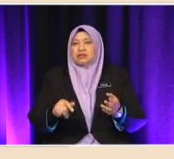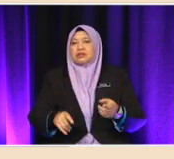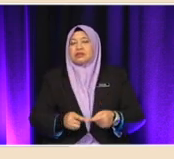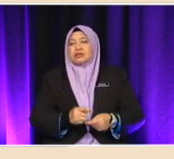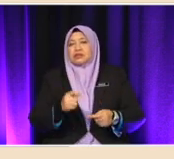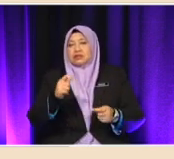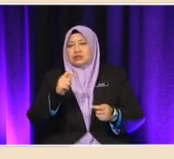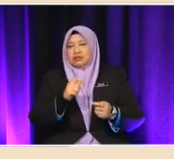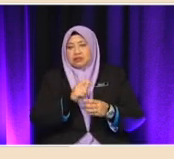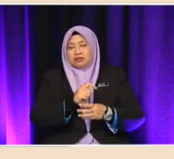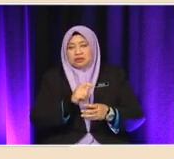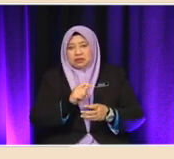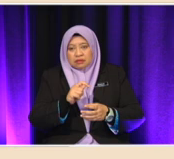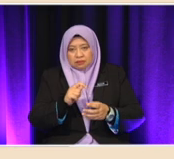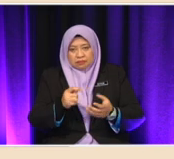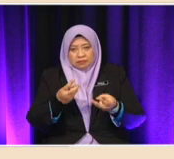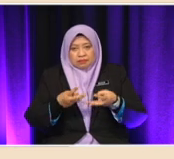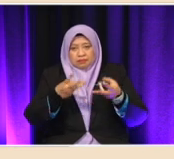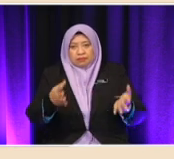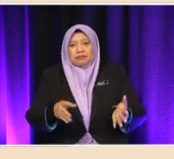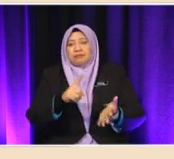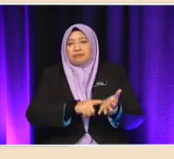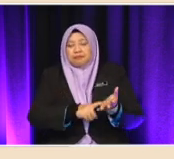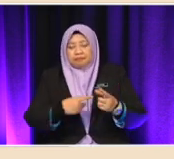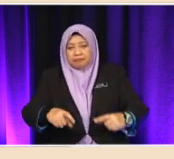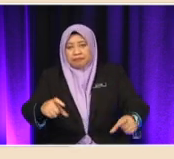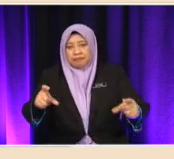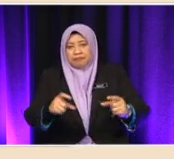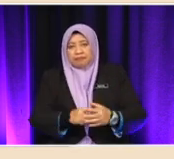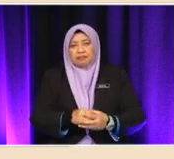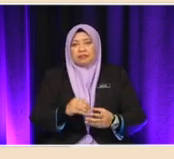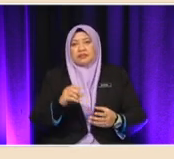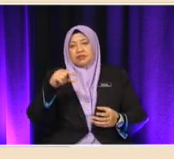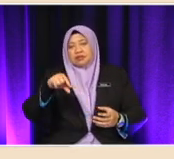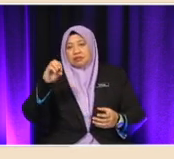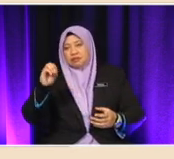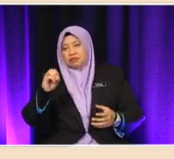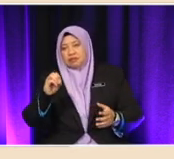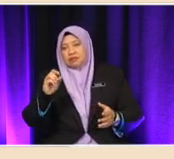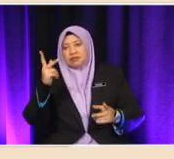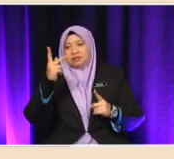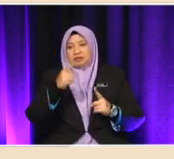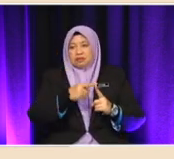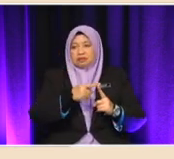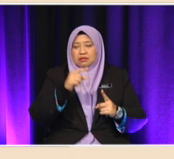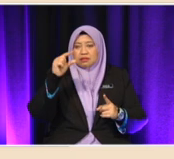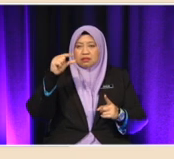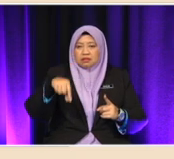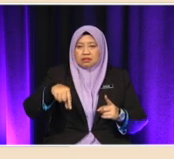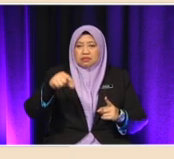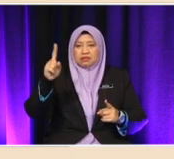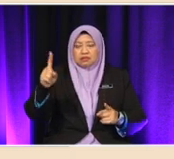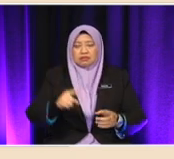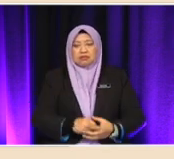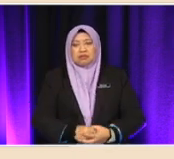yang menyebabkan berlaku pergerakan daripada q0 ke Q1 Oke q0